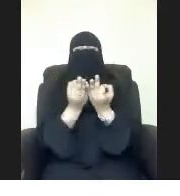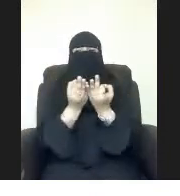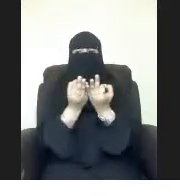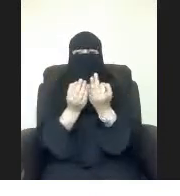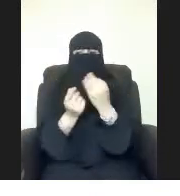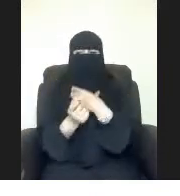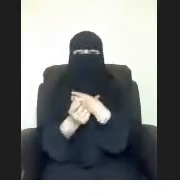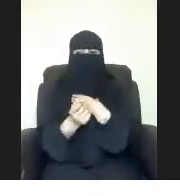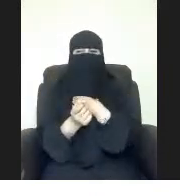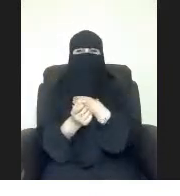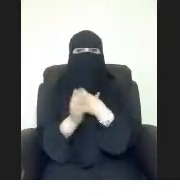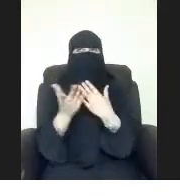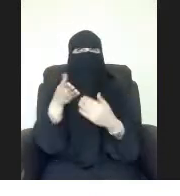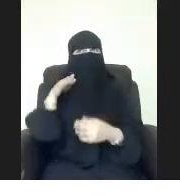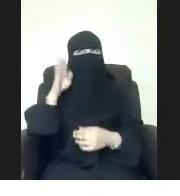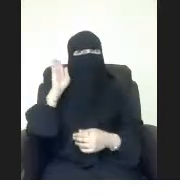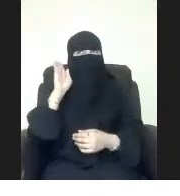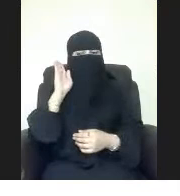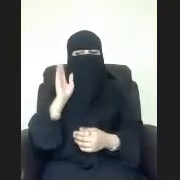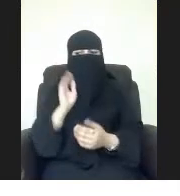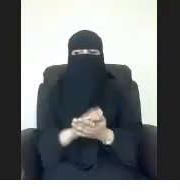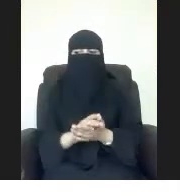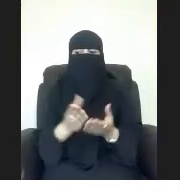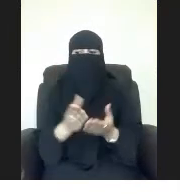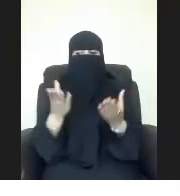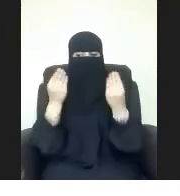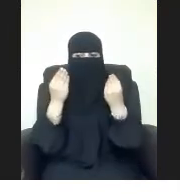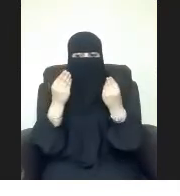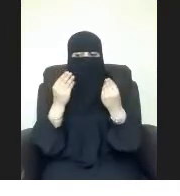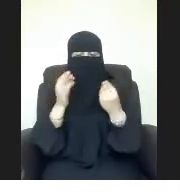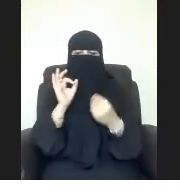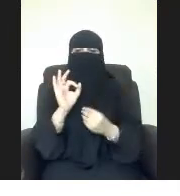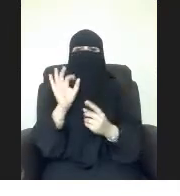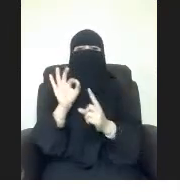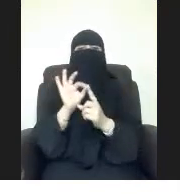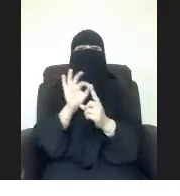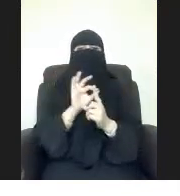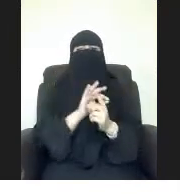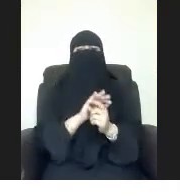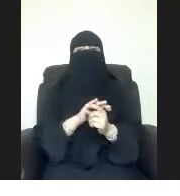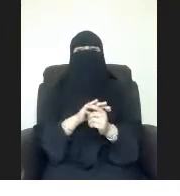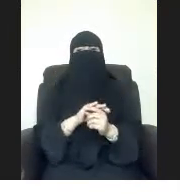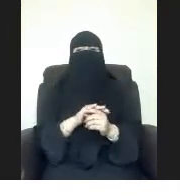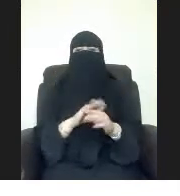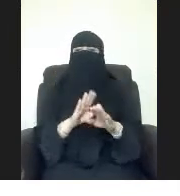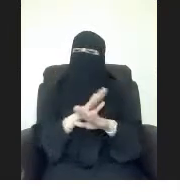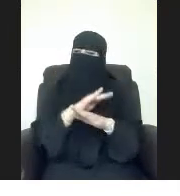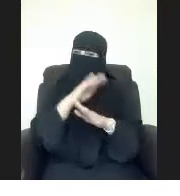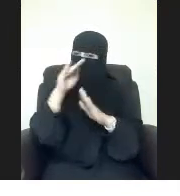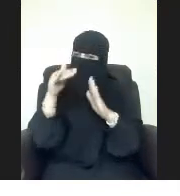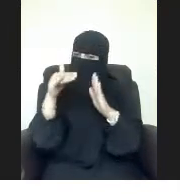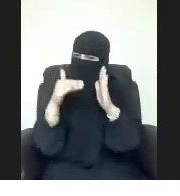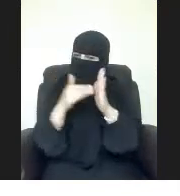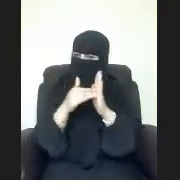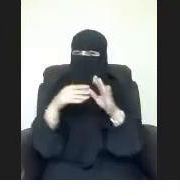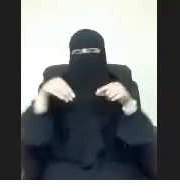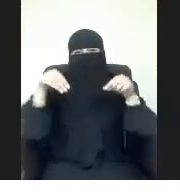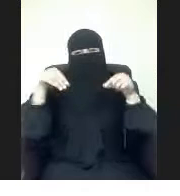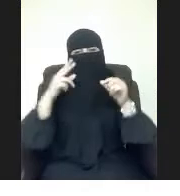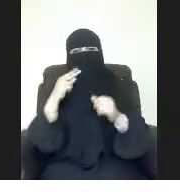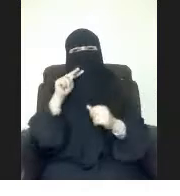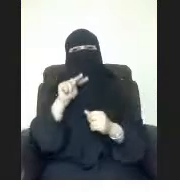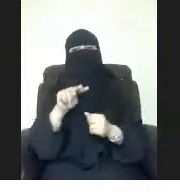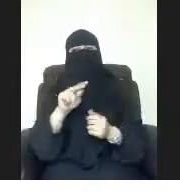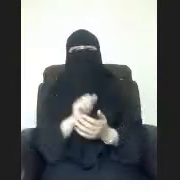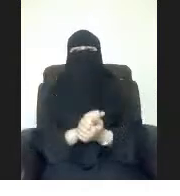شخصية هادفة وذات أهمية تربوية. آخر شريحة، يسمح لنا أستاذ عبد الله يعني دقيقة ونص زيادة، ما